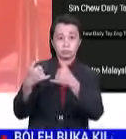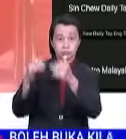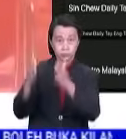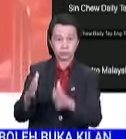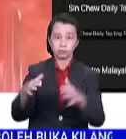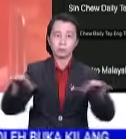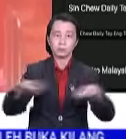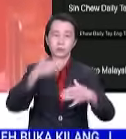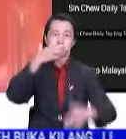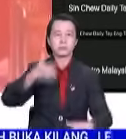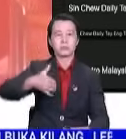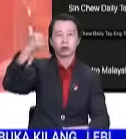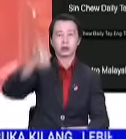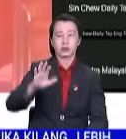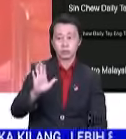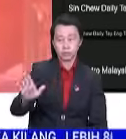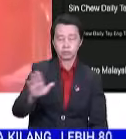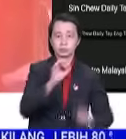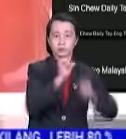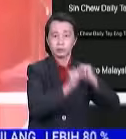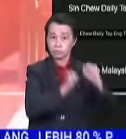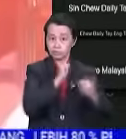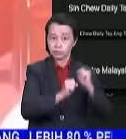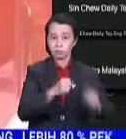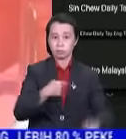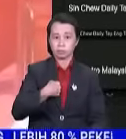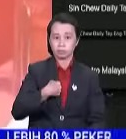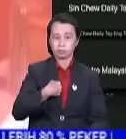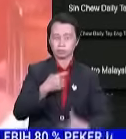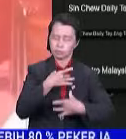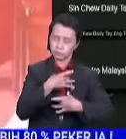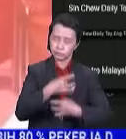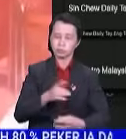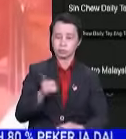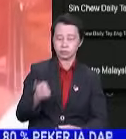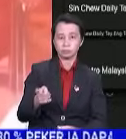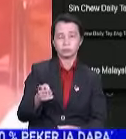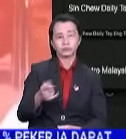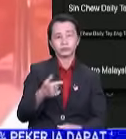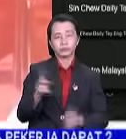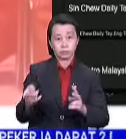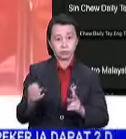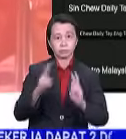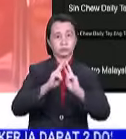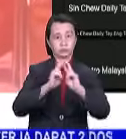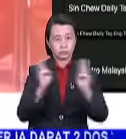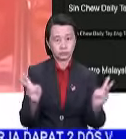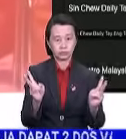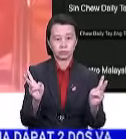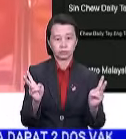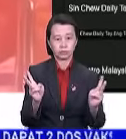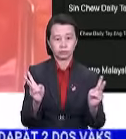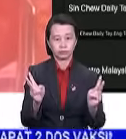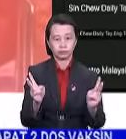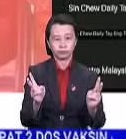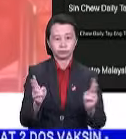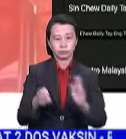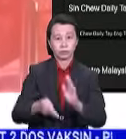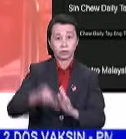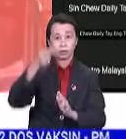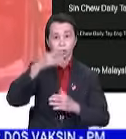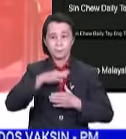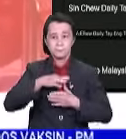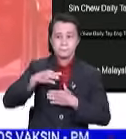Dia pengen salah satu sikap dia percaya agar juga bisa Avery tapi kita high